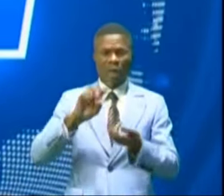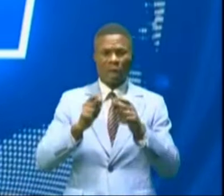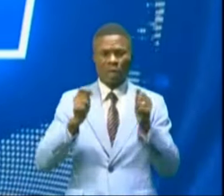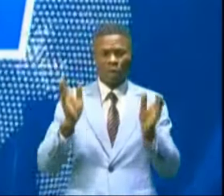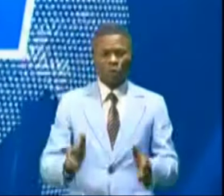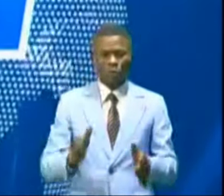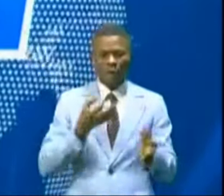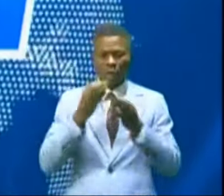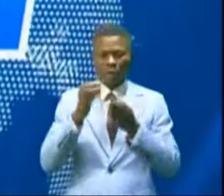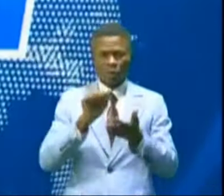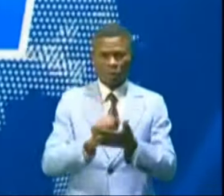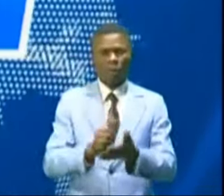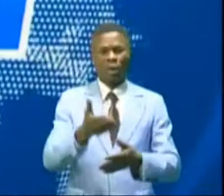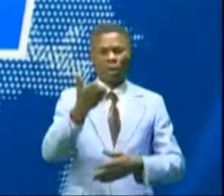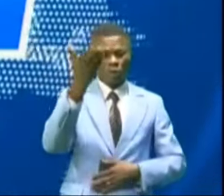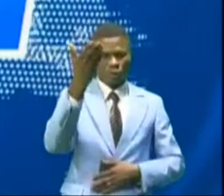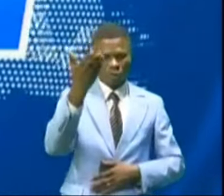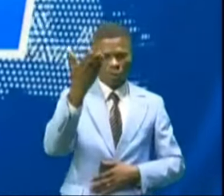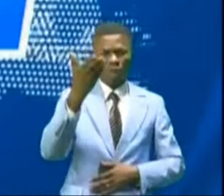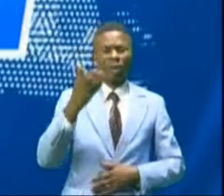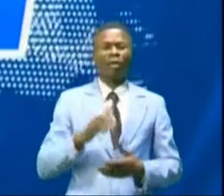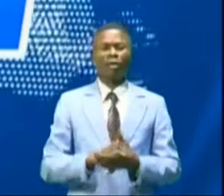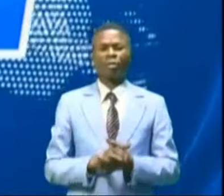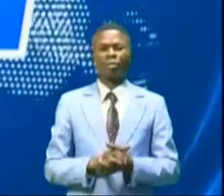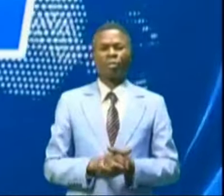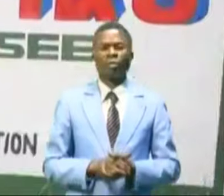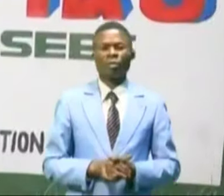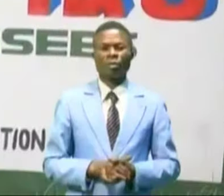Serge Merlemata ». On signe ce reportage.